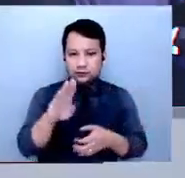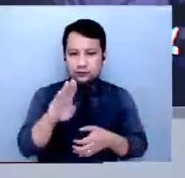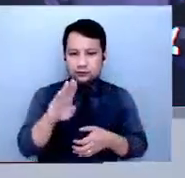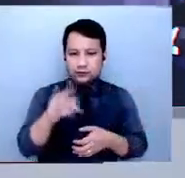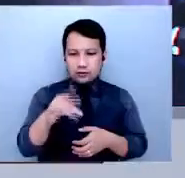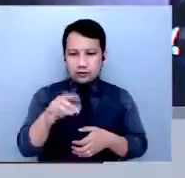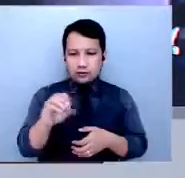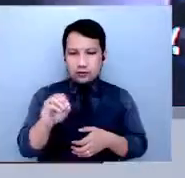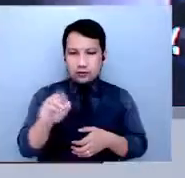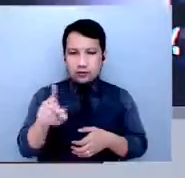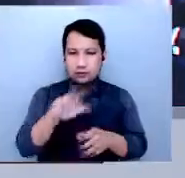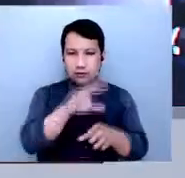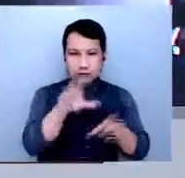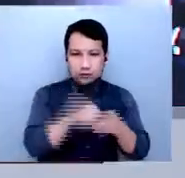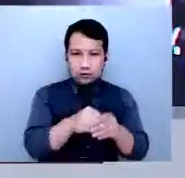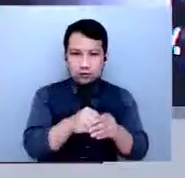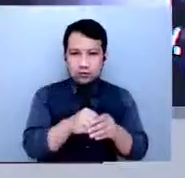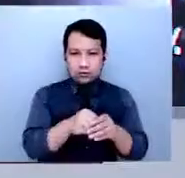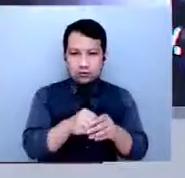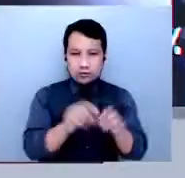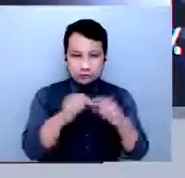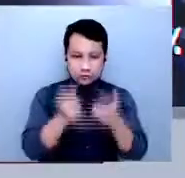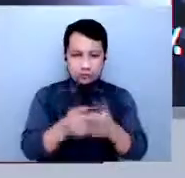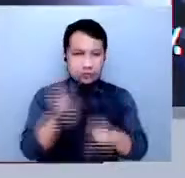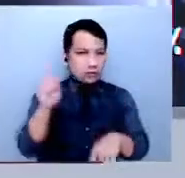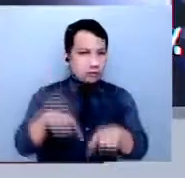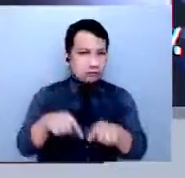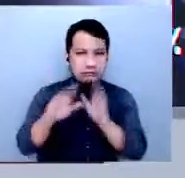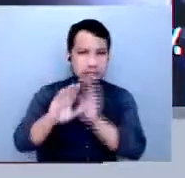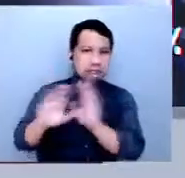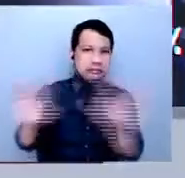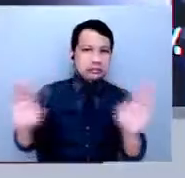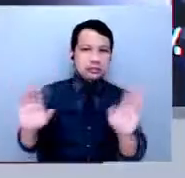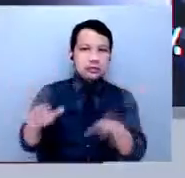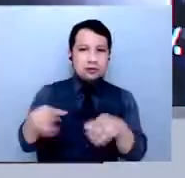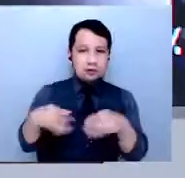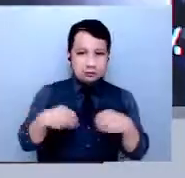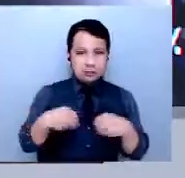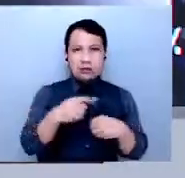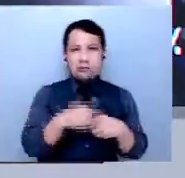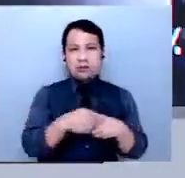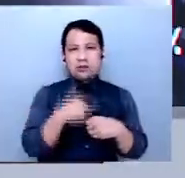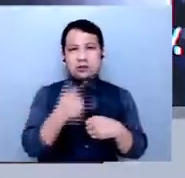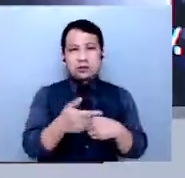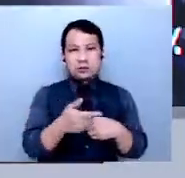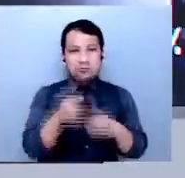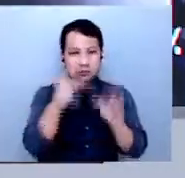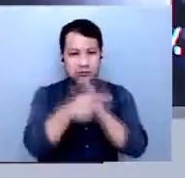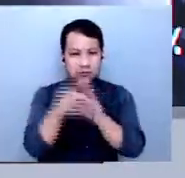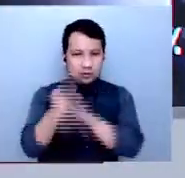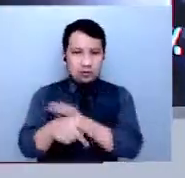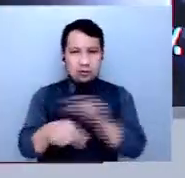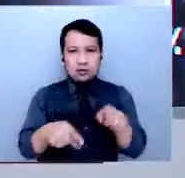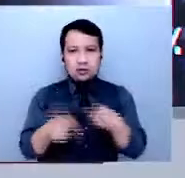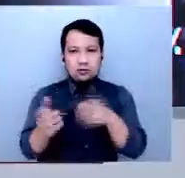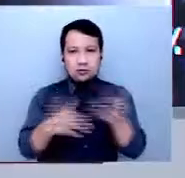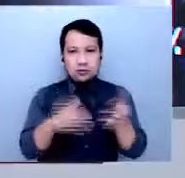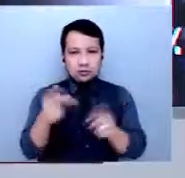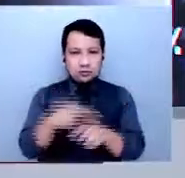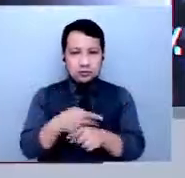sa partido ng mga biktima pero hindi sila pumayag. Kaya raw isa-isang itinumba ng suspect ang mga biktimang